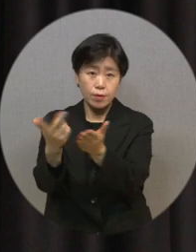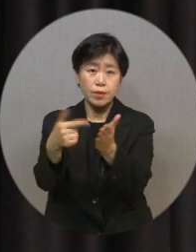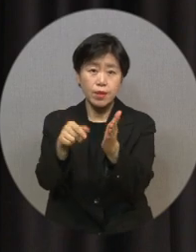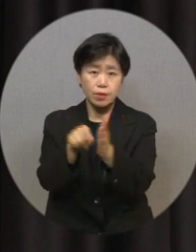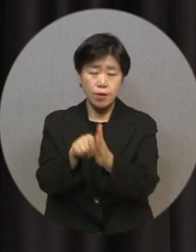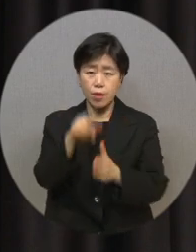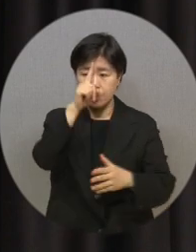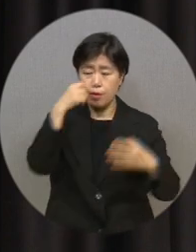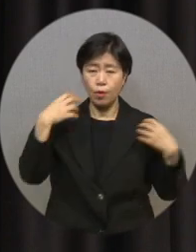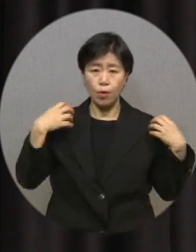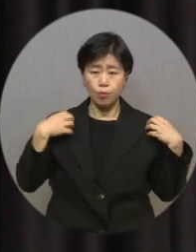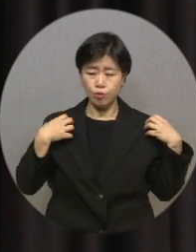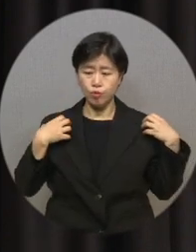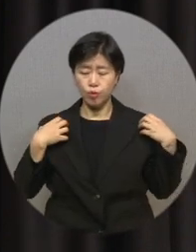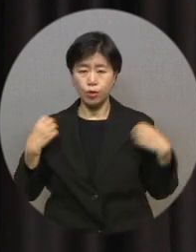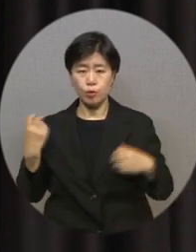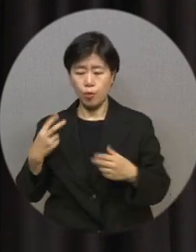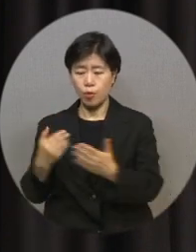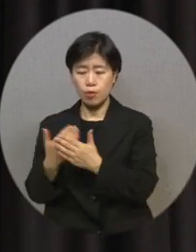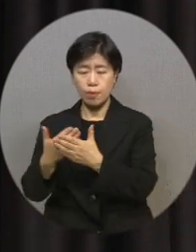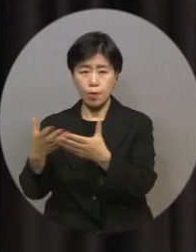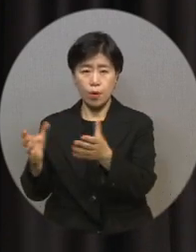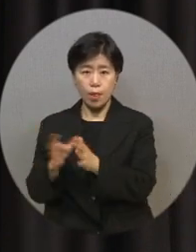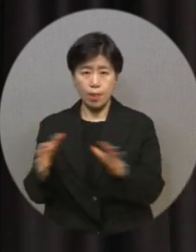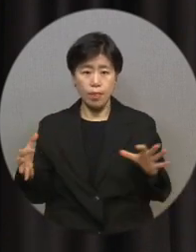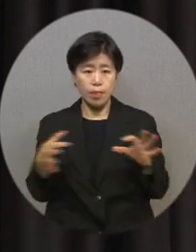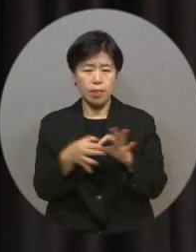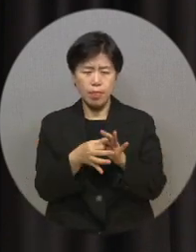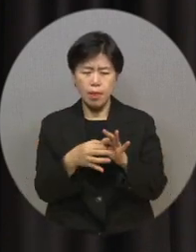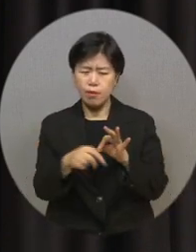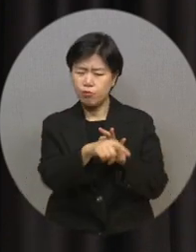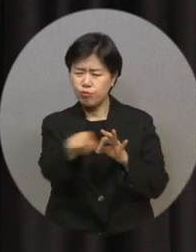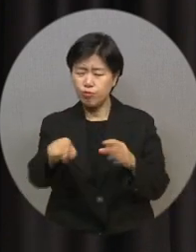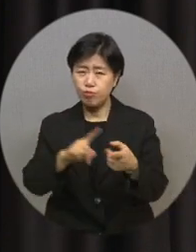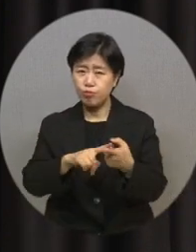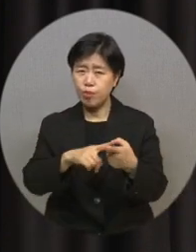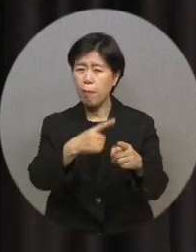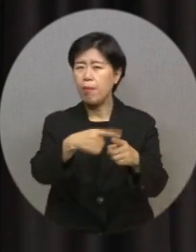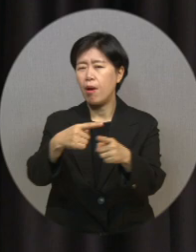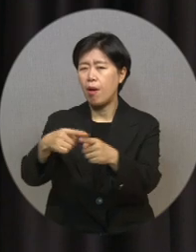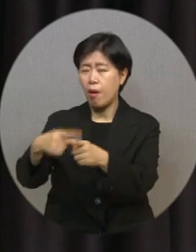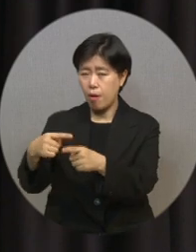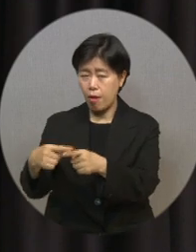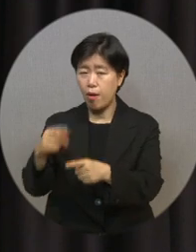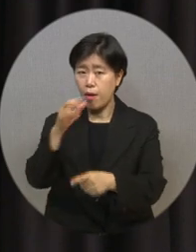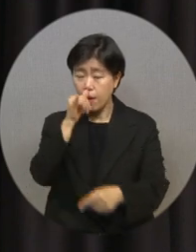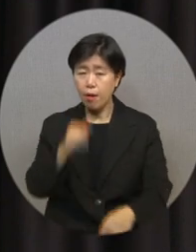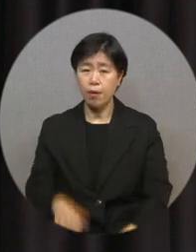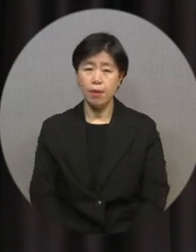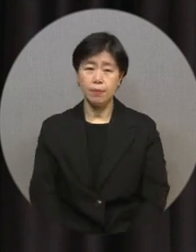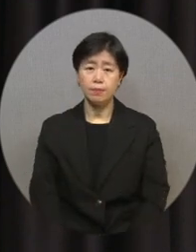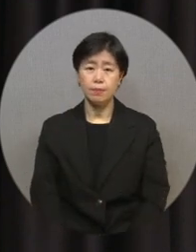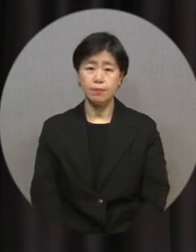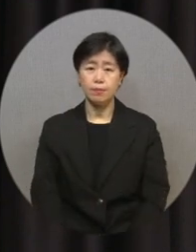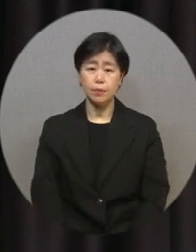하고 있는데요 그 사업을 통해서 매년 그 모니터링을 하고 지방정치 단체 229 계소 정도